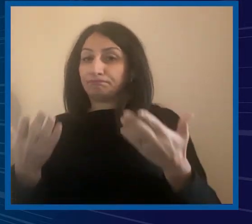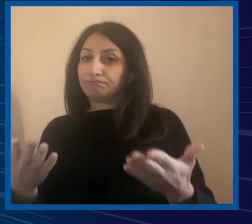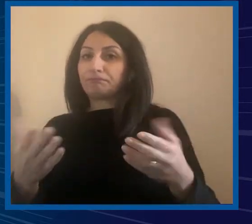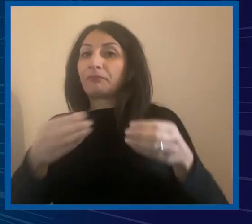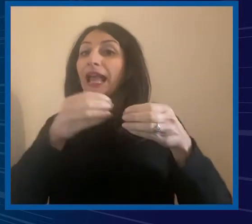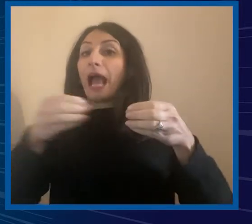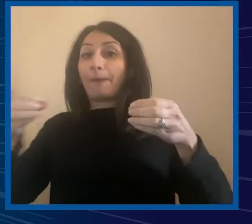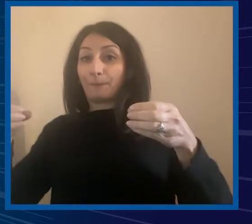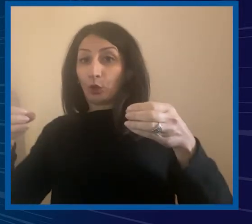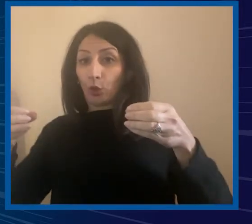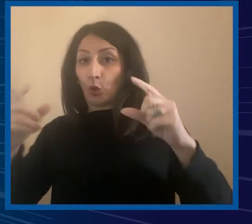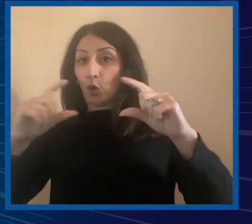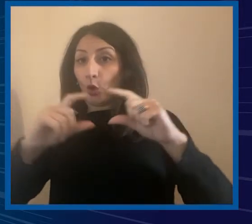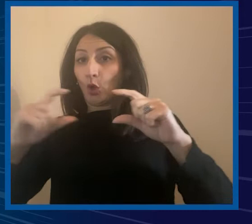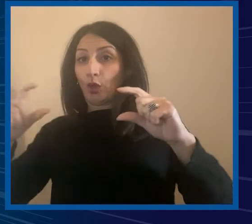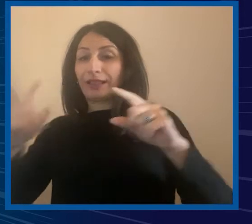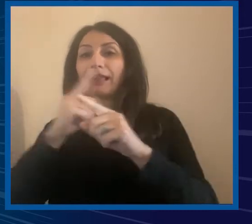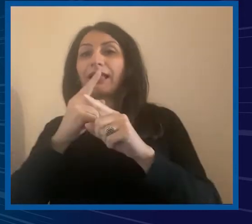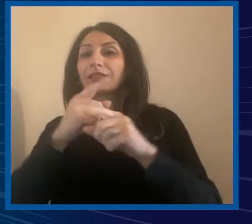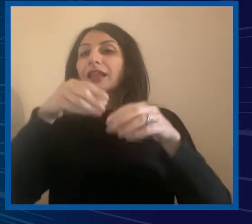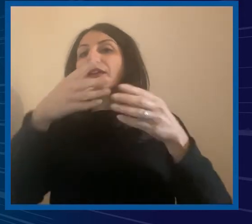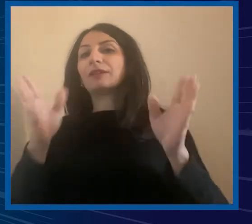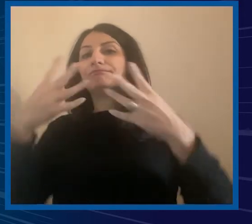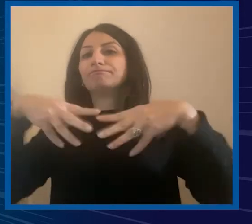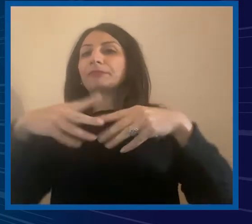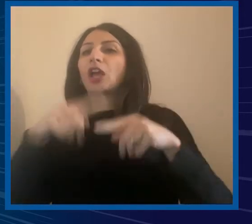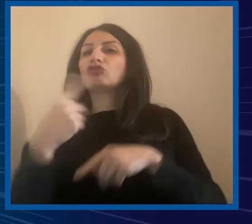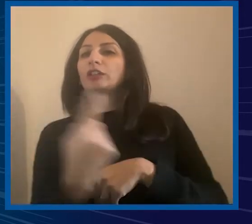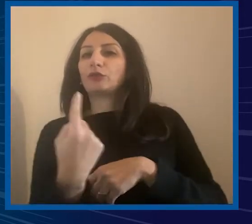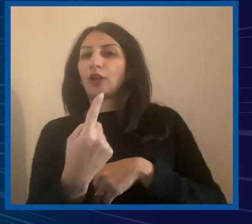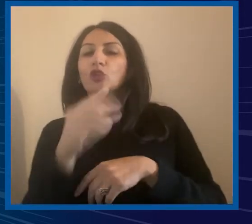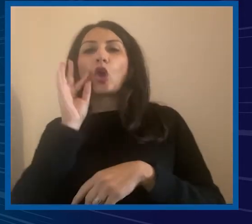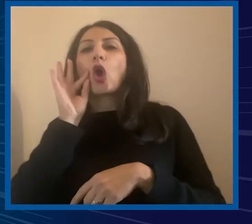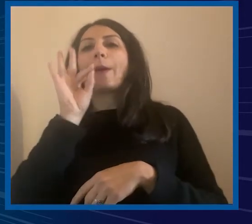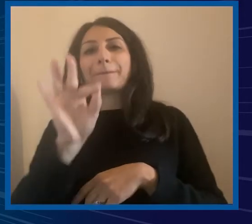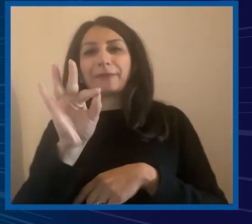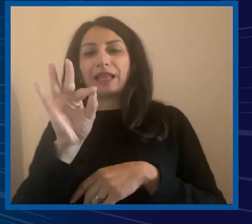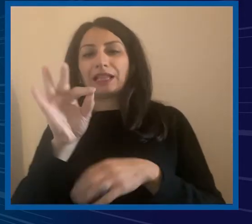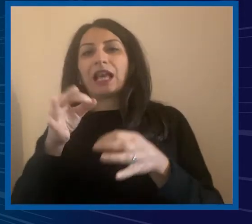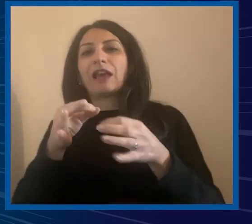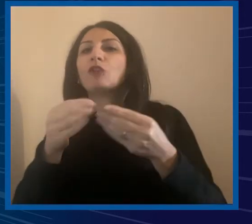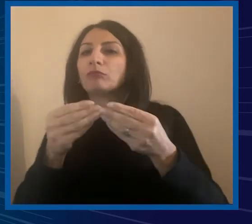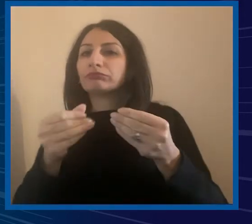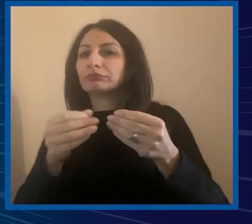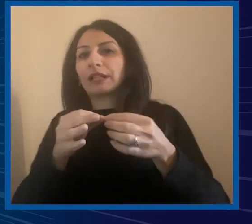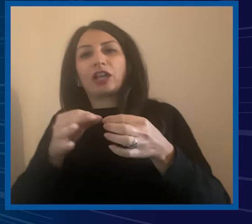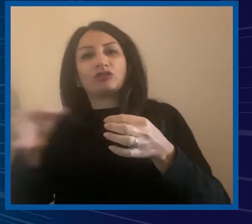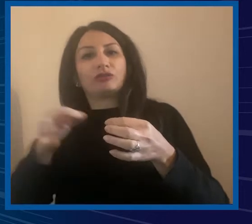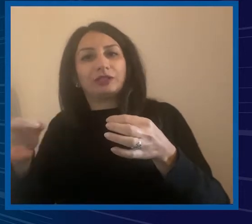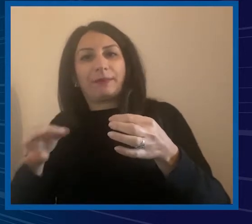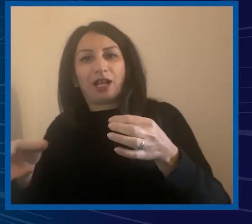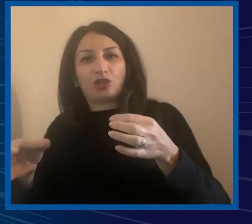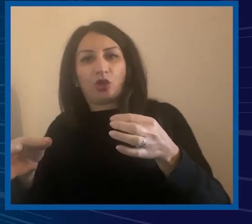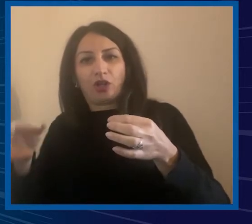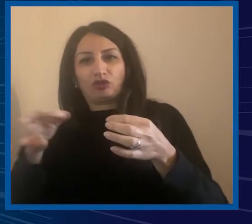A questo punto, i campioni ottenuti sono sottoposti a centrifugazione per consentire la separazione delle cellule